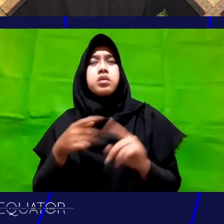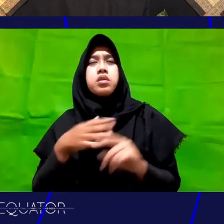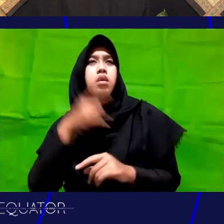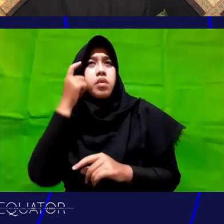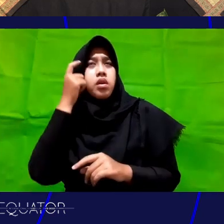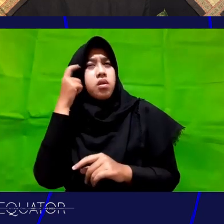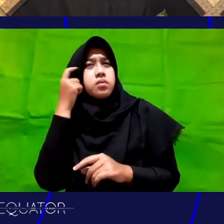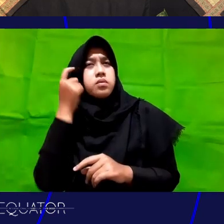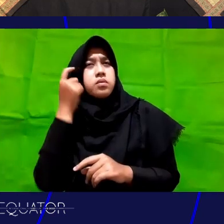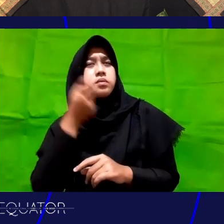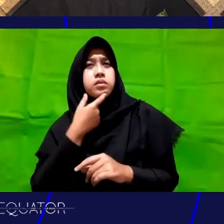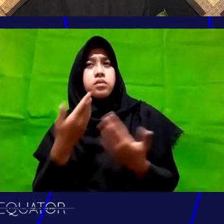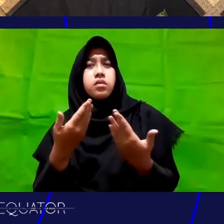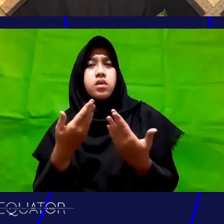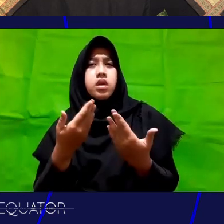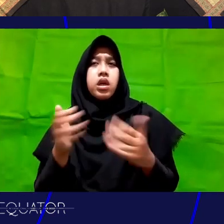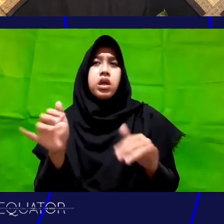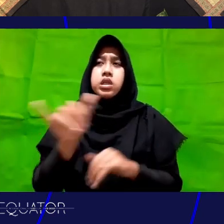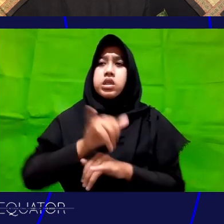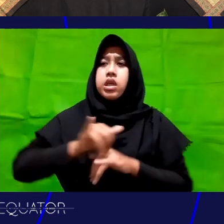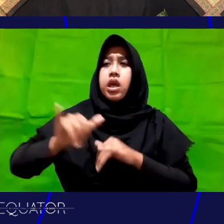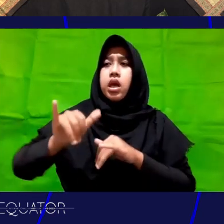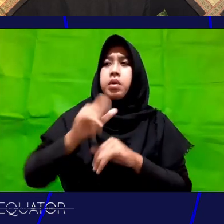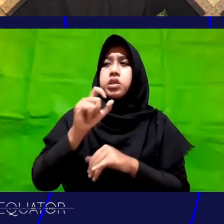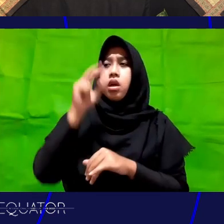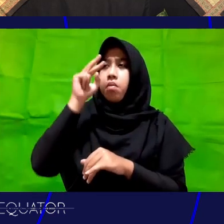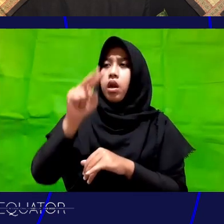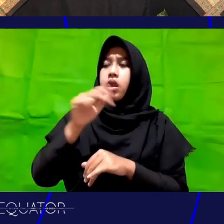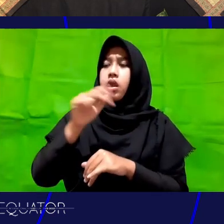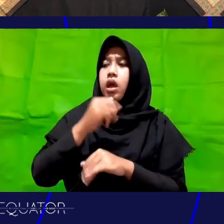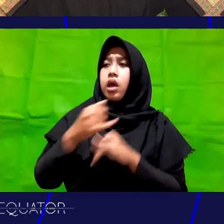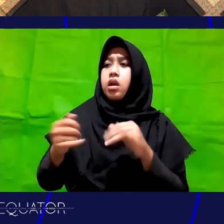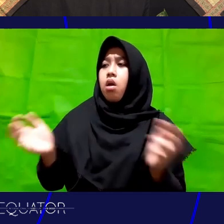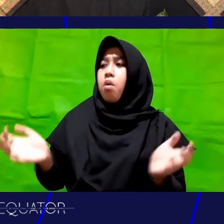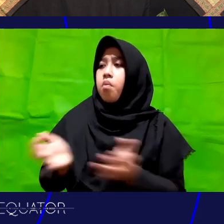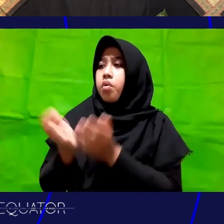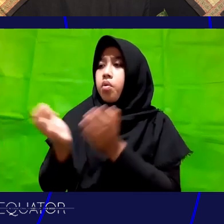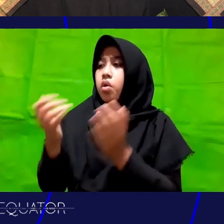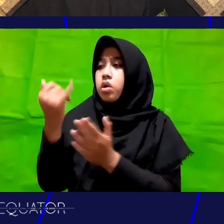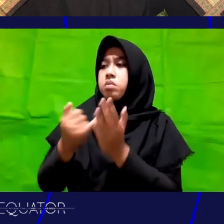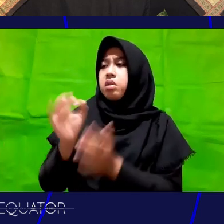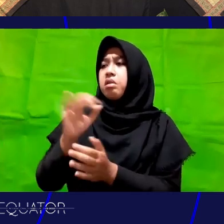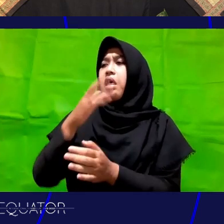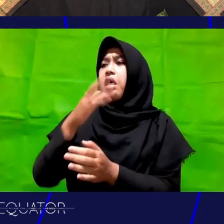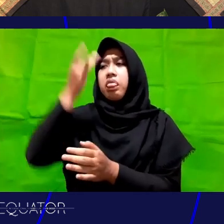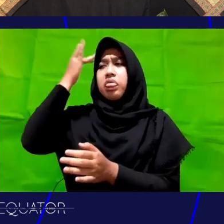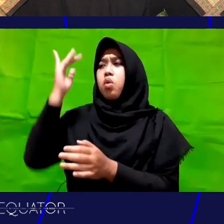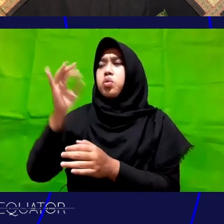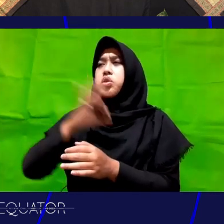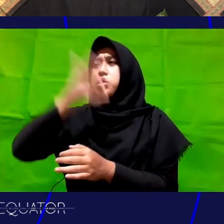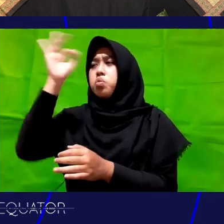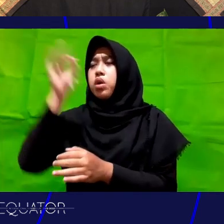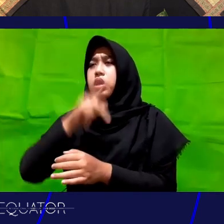keseragaman cara melihat itu akhirnya mendorong kita seniman tidak tahu jiwa kita gitu. Kita sering jalan sampai akhirnya satu tahun, kalau nggak salah